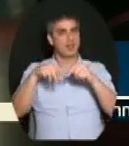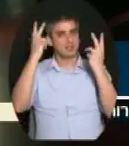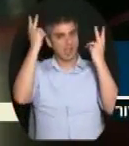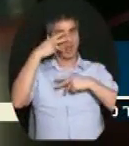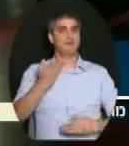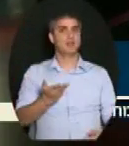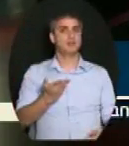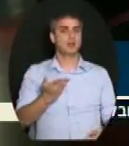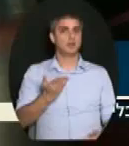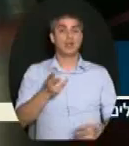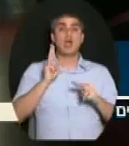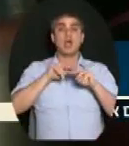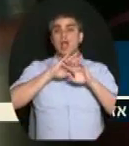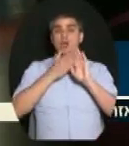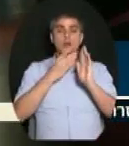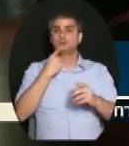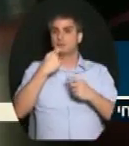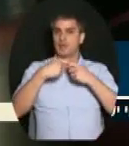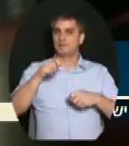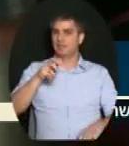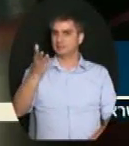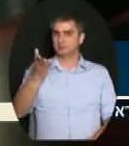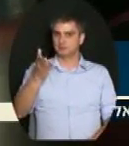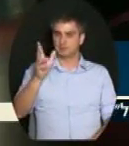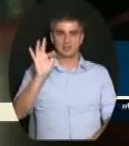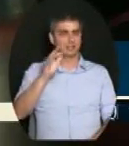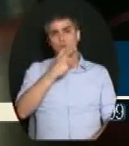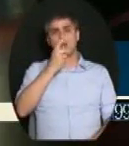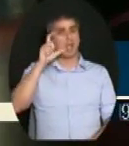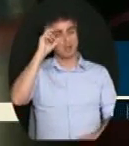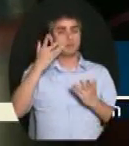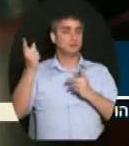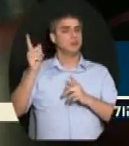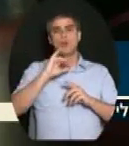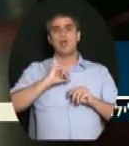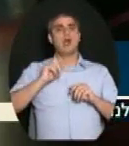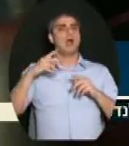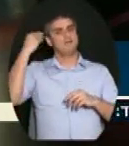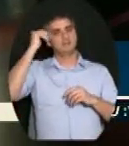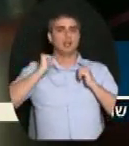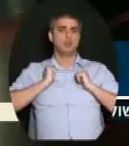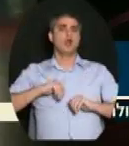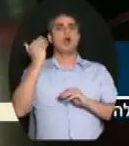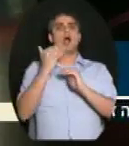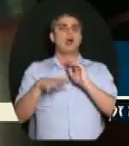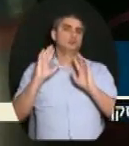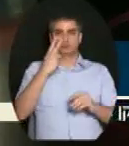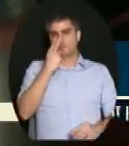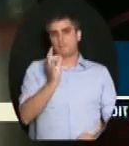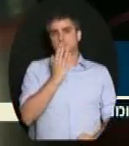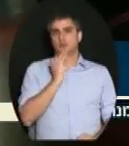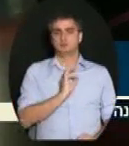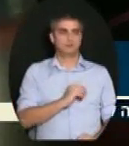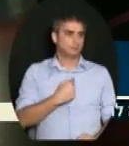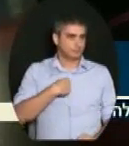להבנה? אחרי כל מה שאמר פה חבר הכנסת רטז, שאבו מאזן אולי הוא המנהיג הפלסטיני הנוח האחרון שיהיה מבחינתה של